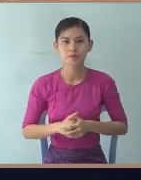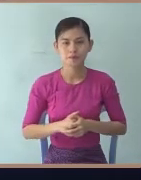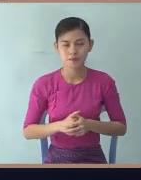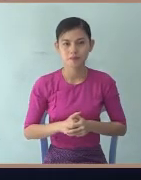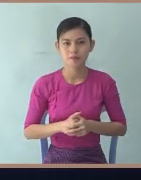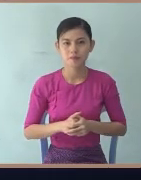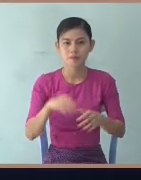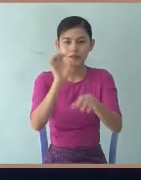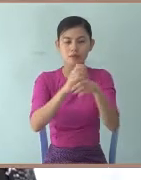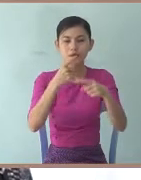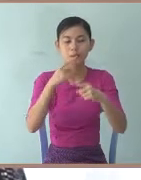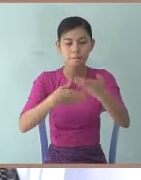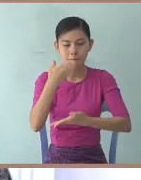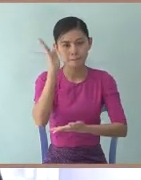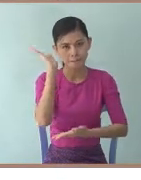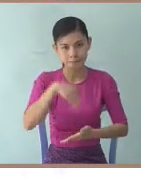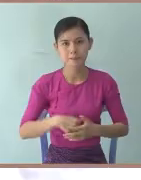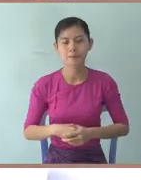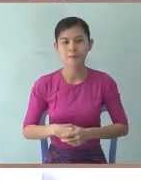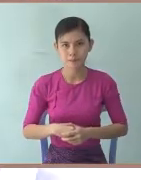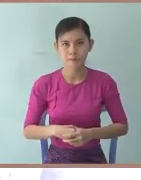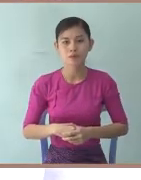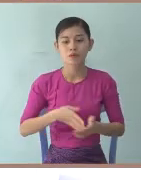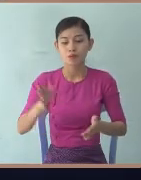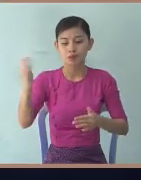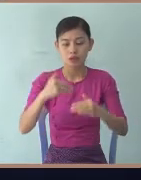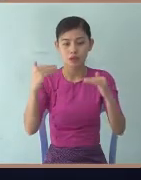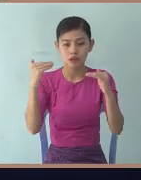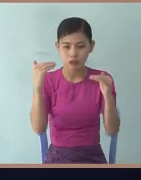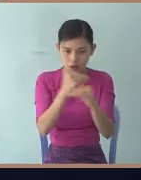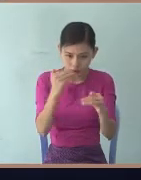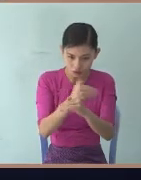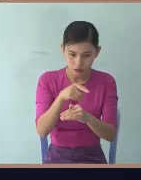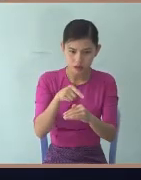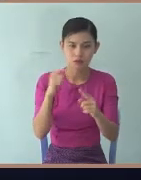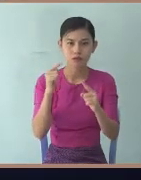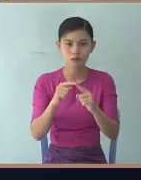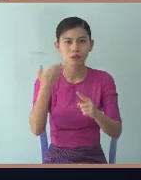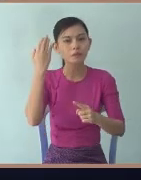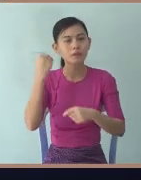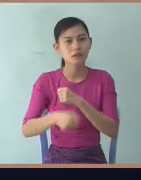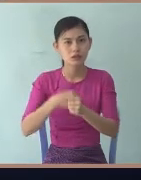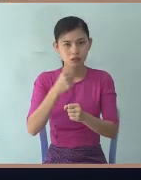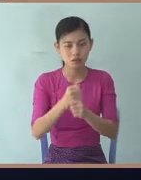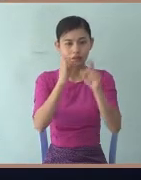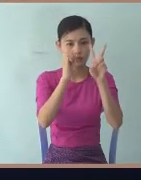ဟုတ်ကဲ့ပါ။သူကတော့ USTB ကိုမေးထားတဲ့အတွက်ဆရာပြန်လည်ဖြေကြားပေးပါအောင်ရှင့် ။ဒီလမ်းမဆက်သွေးကြီးနဲ့ပတ်သက်လို့ကတော့ဒါ